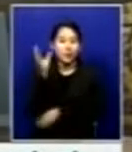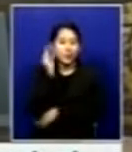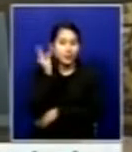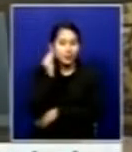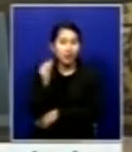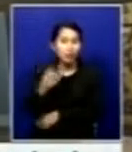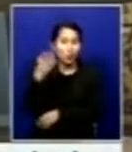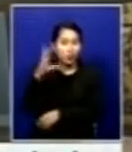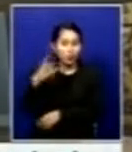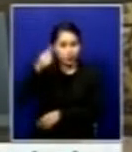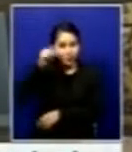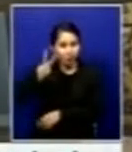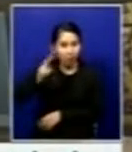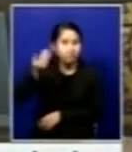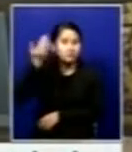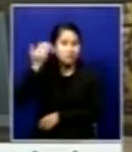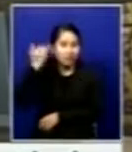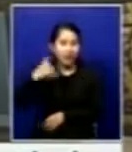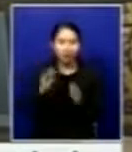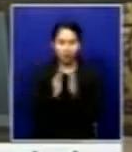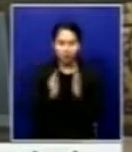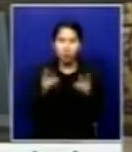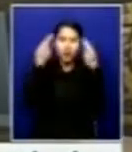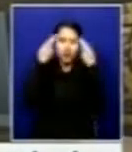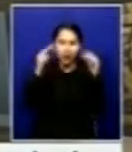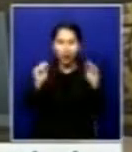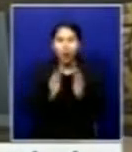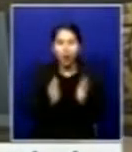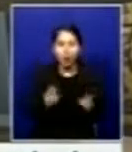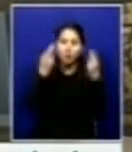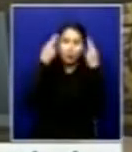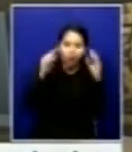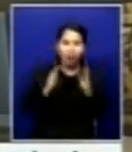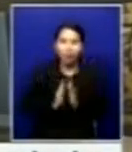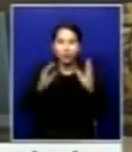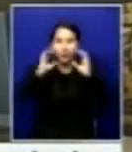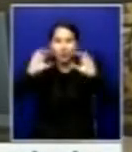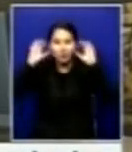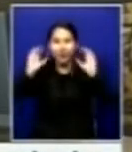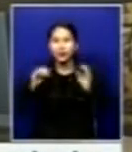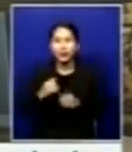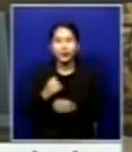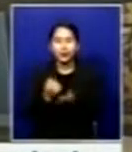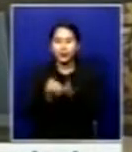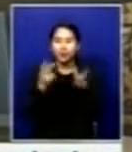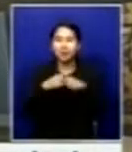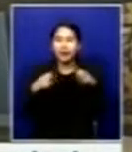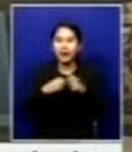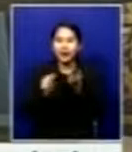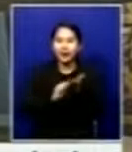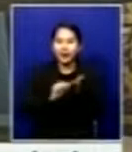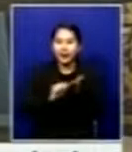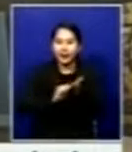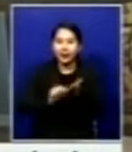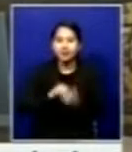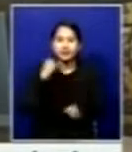ที่ผ่านมานี้ขอบคุณท่านนายกรัฐมนตรีขอบคุณรัฐบาลที่มีความสามารถในการแก้ไขปัญหาส